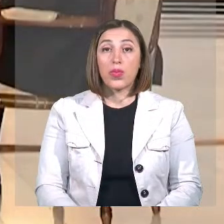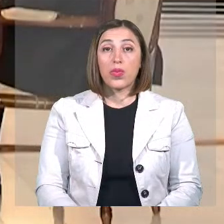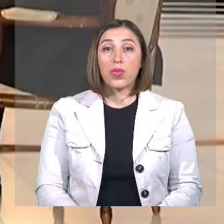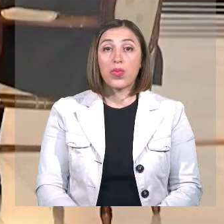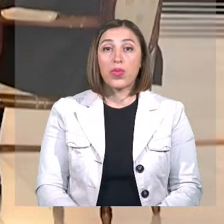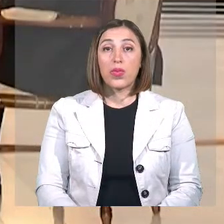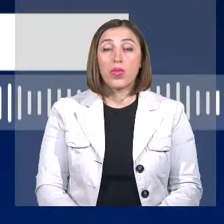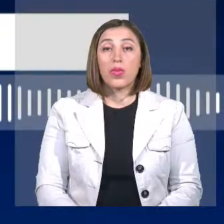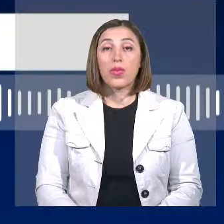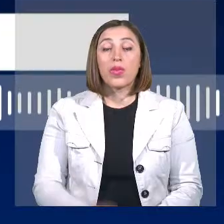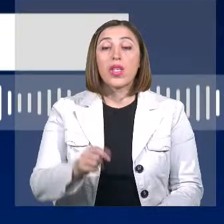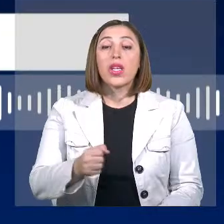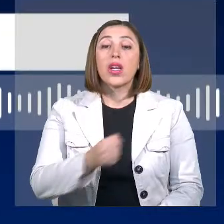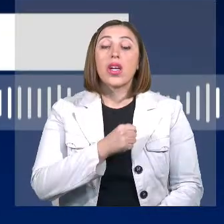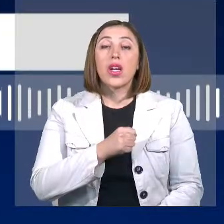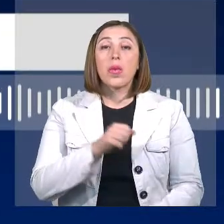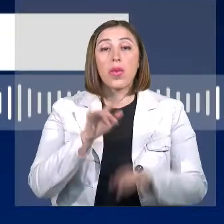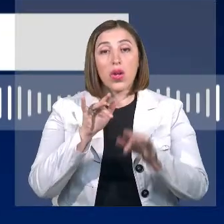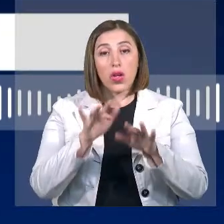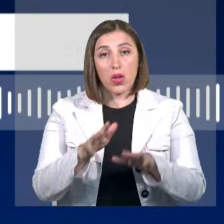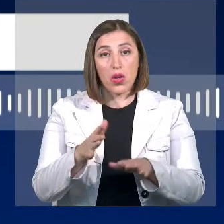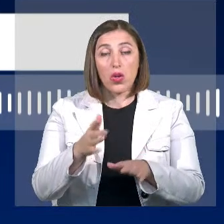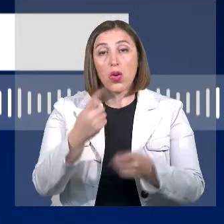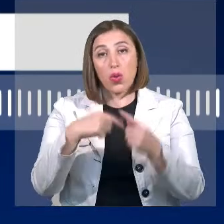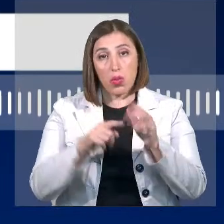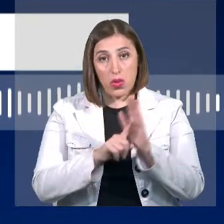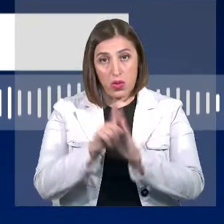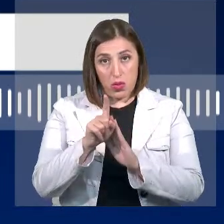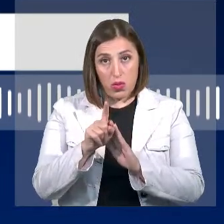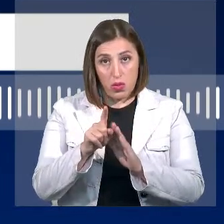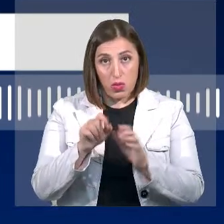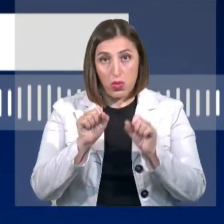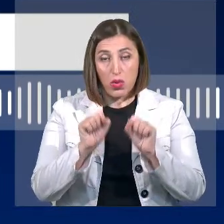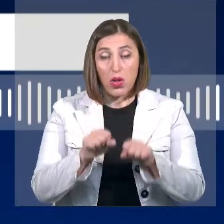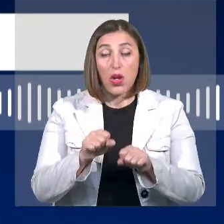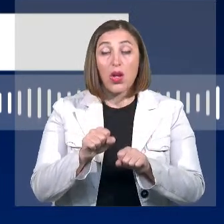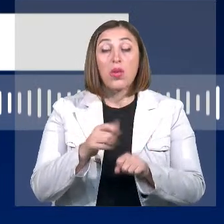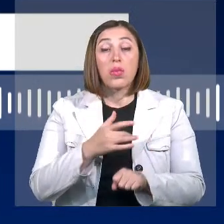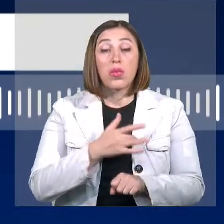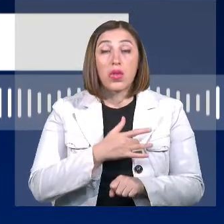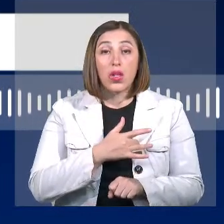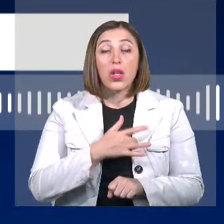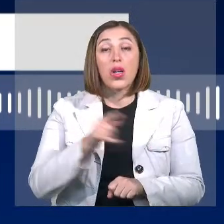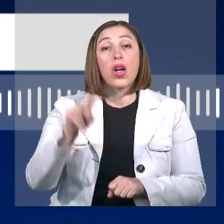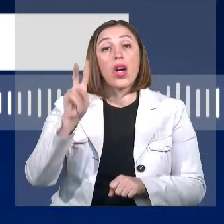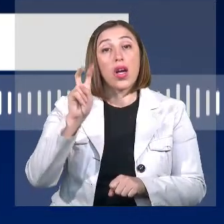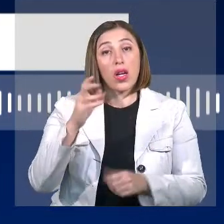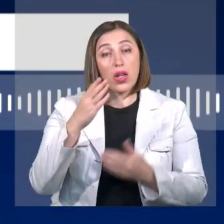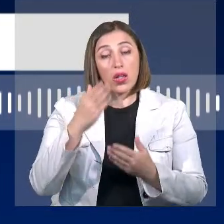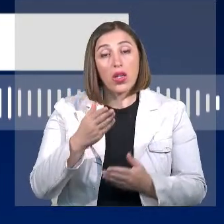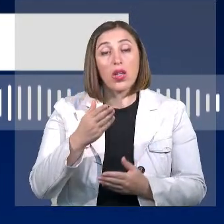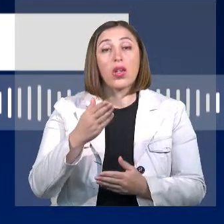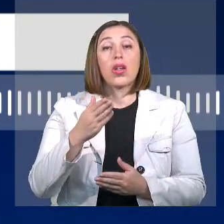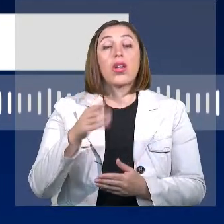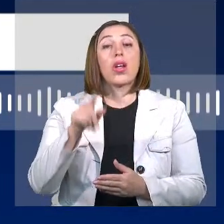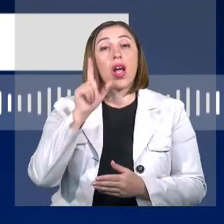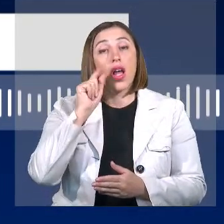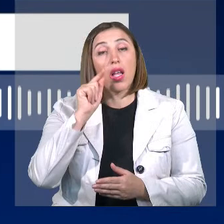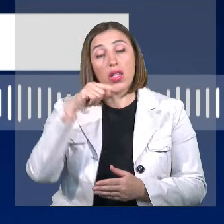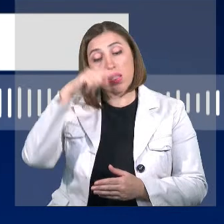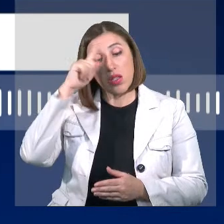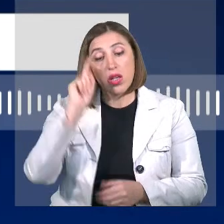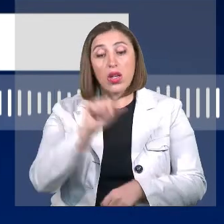ռազմական գործողությունների վերսկսման հնարավորություն այս իրավիճակում։ Կարծում եմ, թե Լեռնային Ղարաբաղում և թե Հայաստան-Ադրբեջան